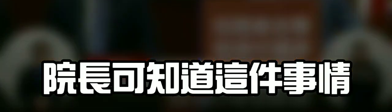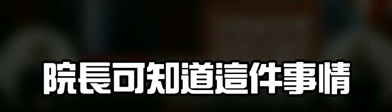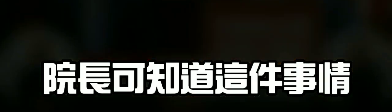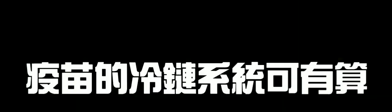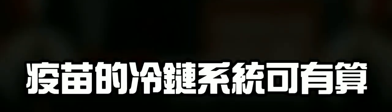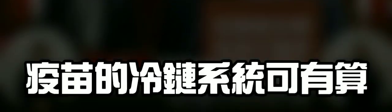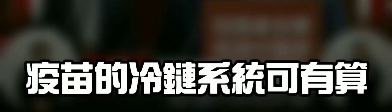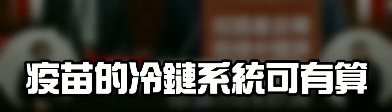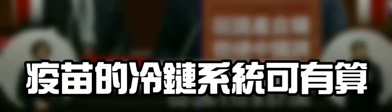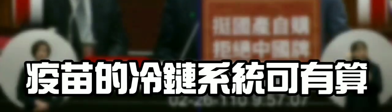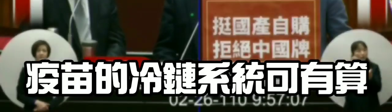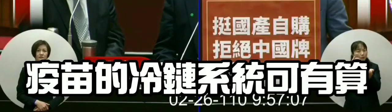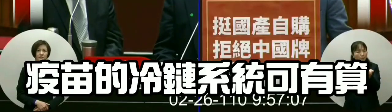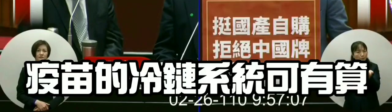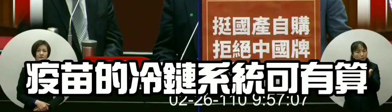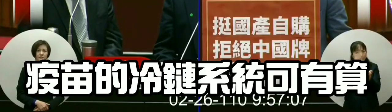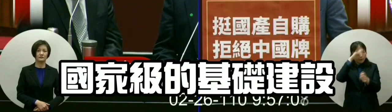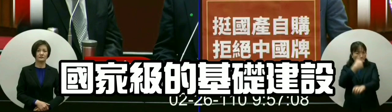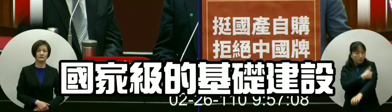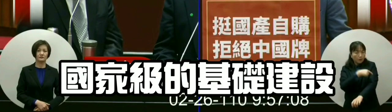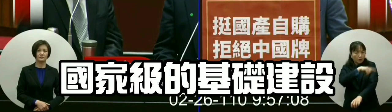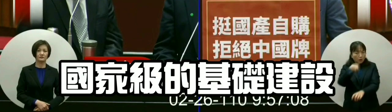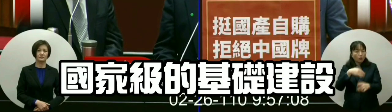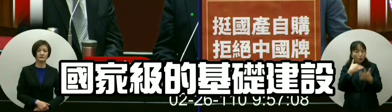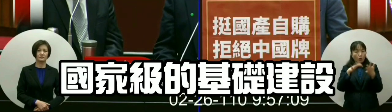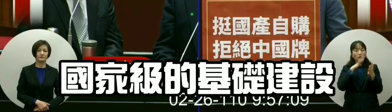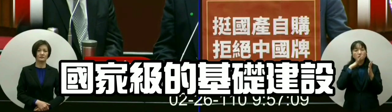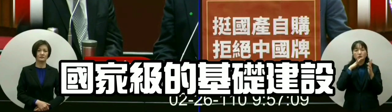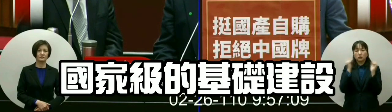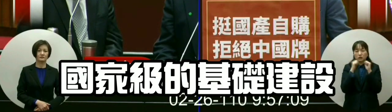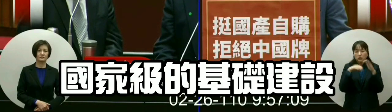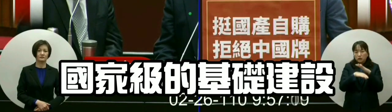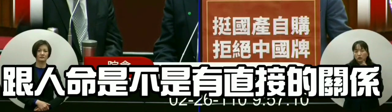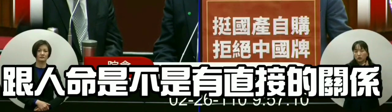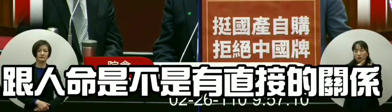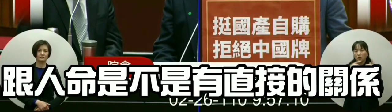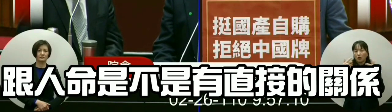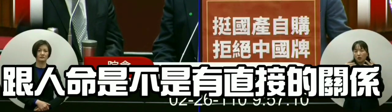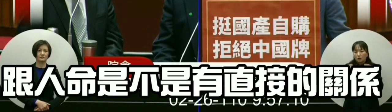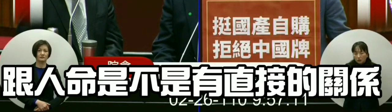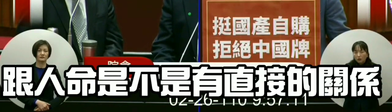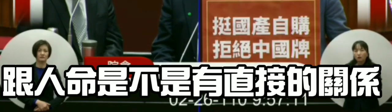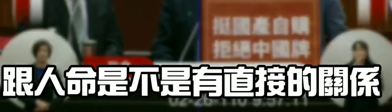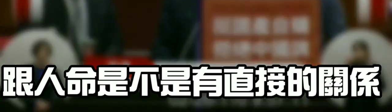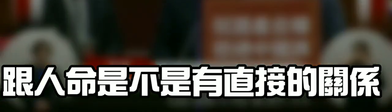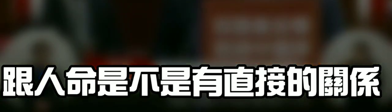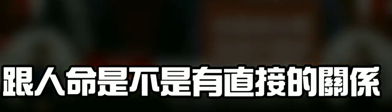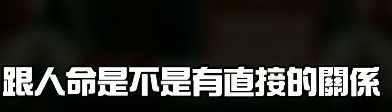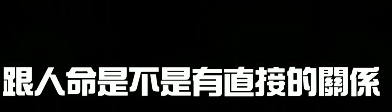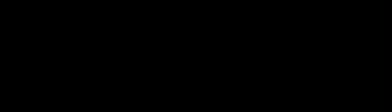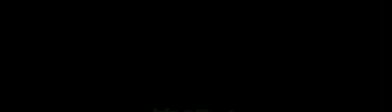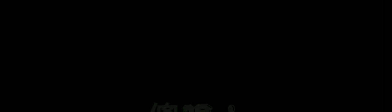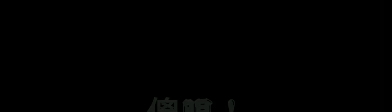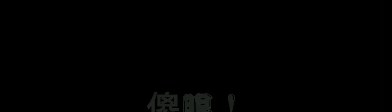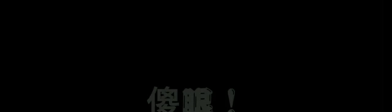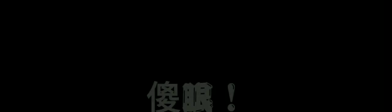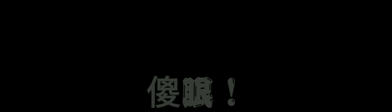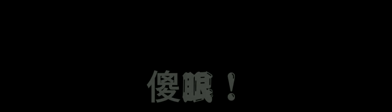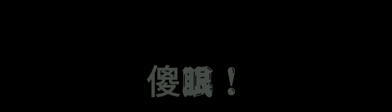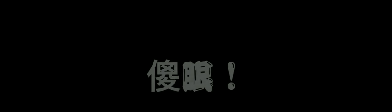件代志？疫苗冷链系统敢有算国家级的基础建设，甲人命是毋是有直接的关系？